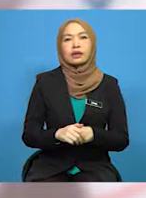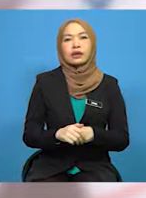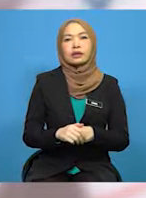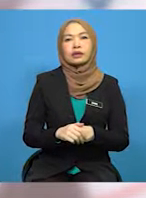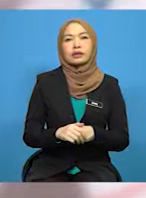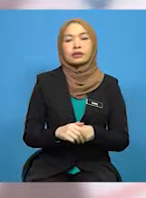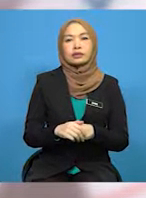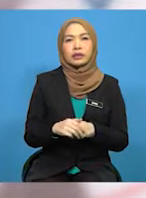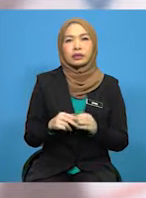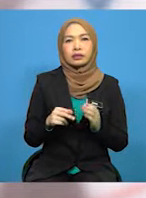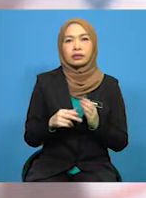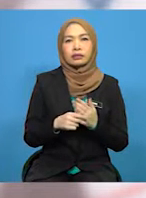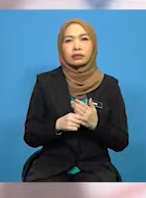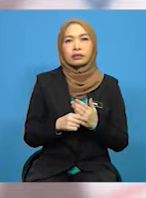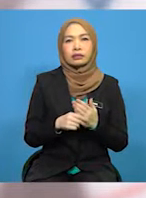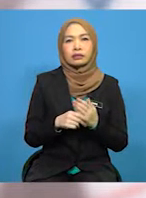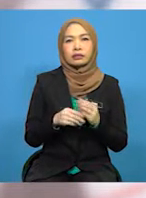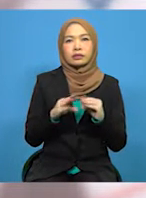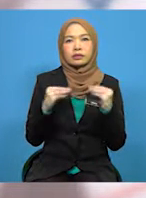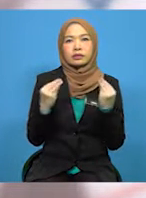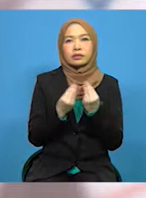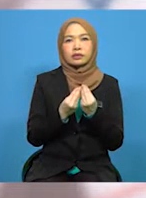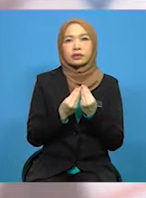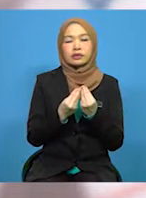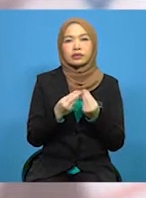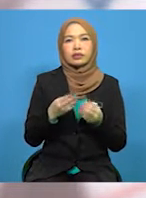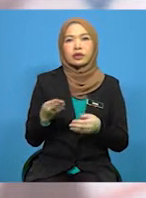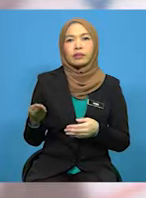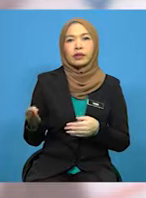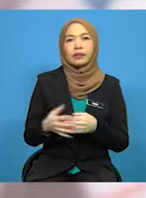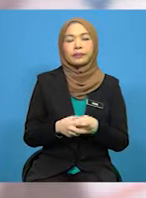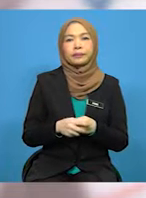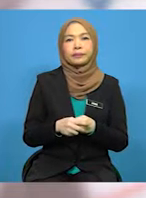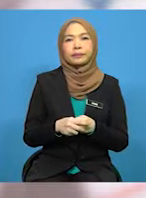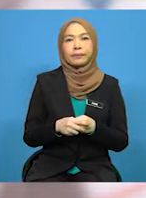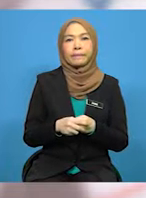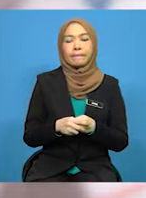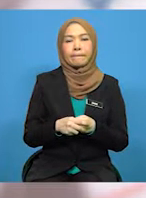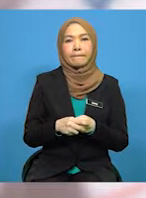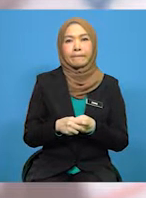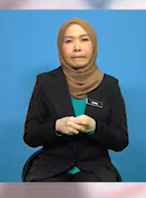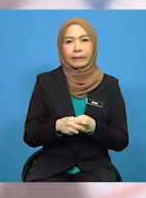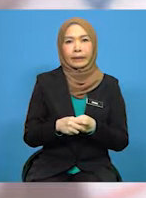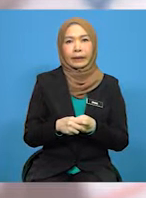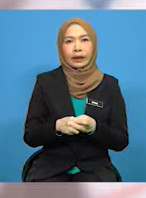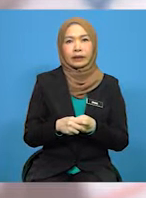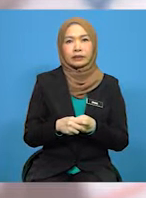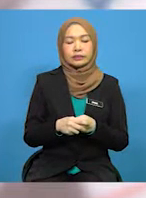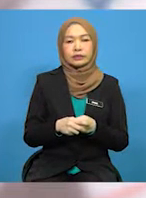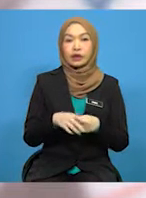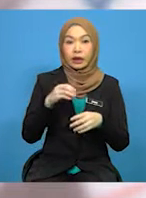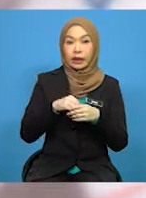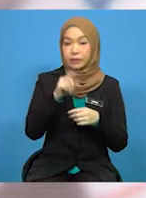adalah berbeza-beza antara satu kawasan dengan kawasan yang lain. Dalam jangka masa